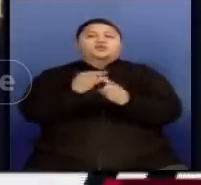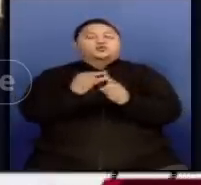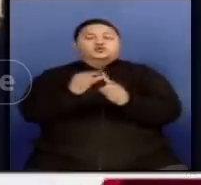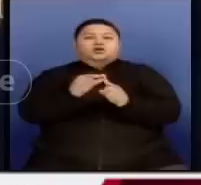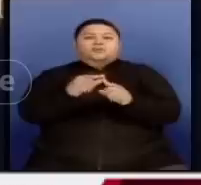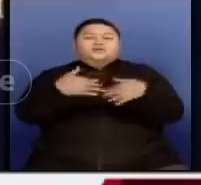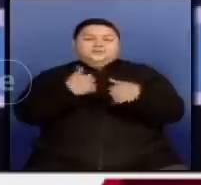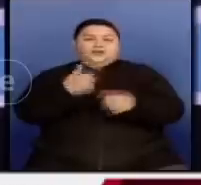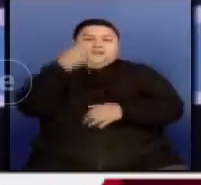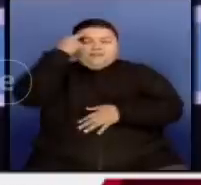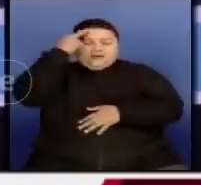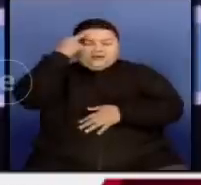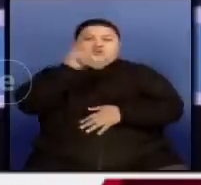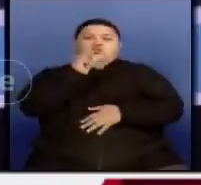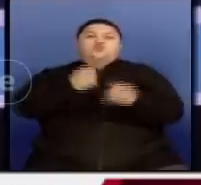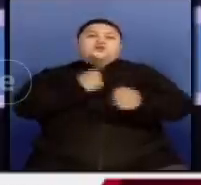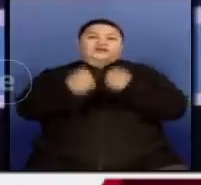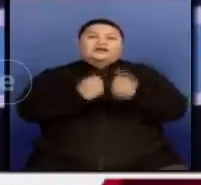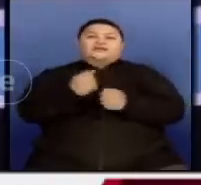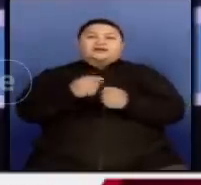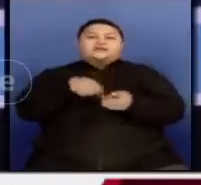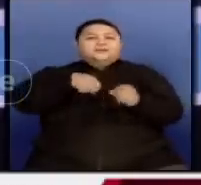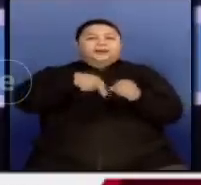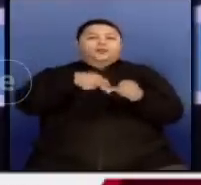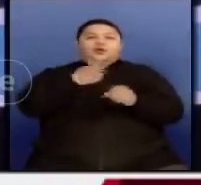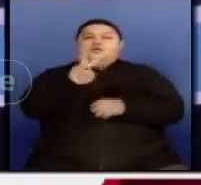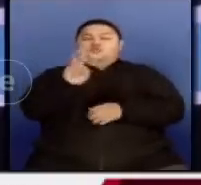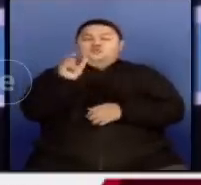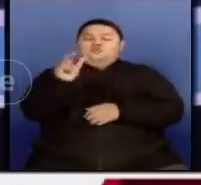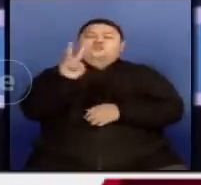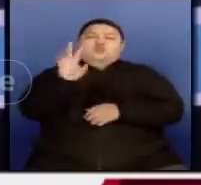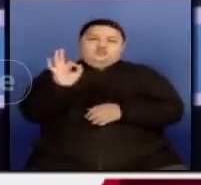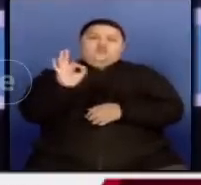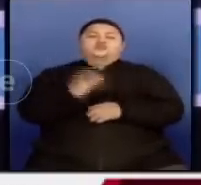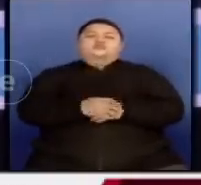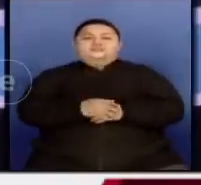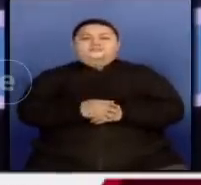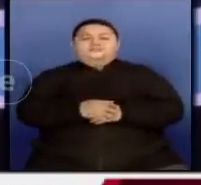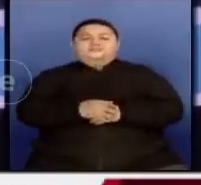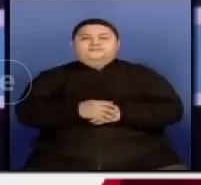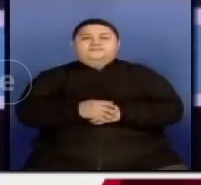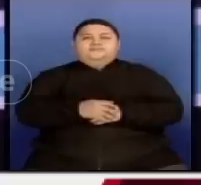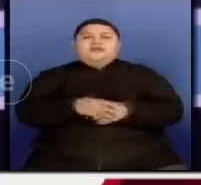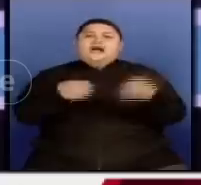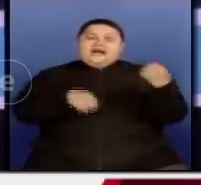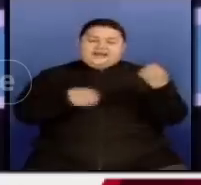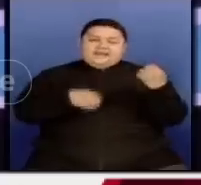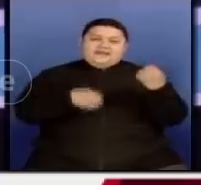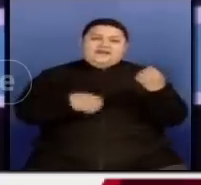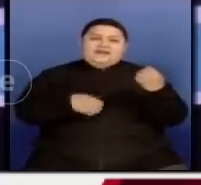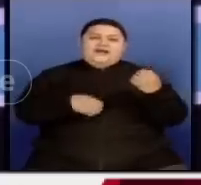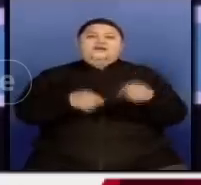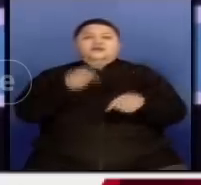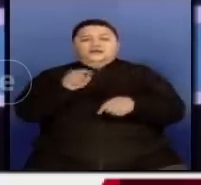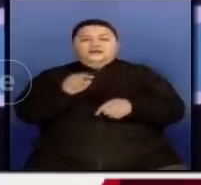pemerintahan dalam penyelenggaraan Piala Dunia u-20 presiden FIFA juga menyebut keunggulan Argentina dalam bidding antara